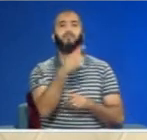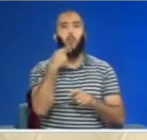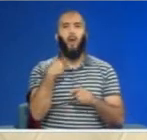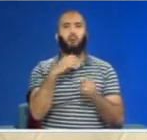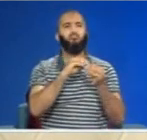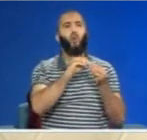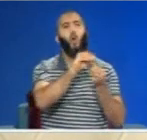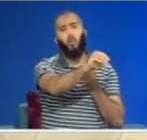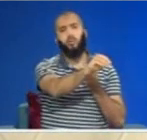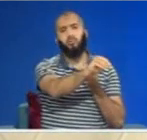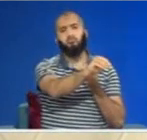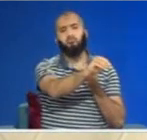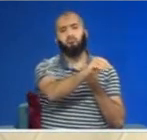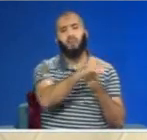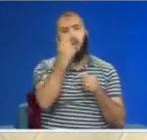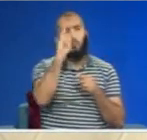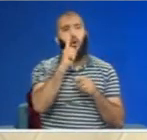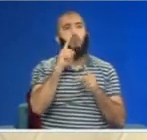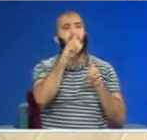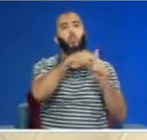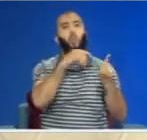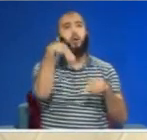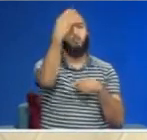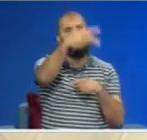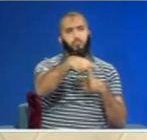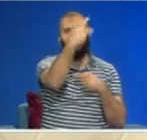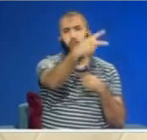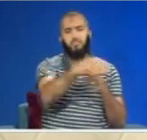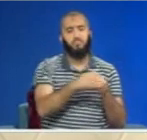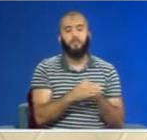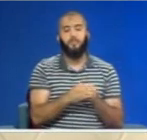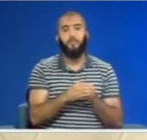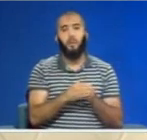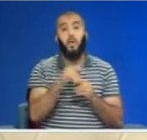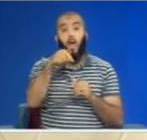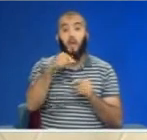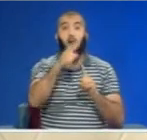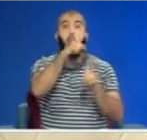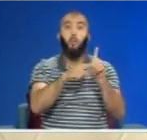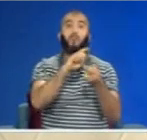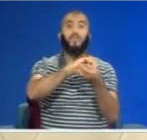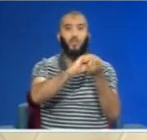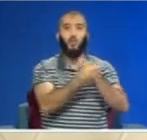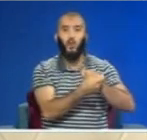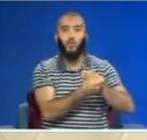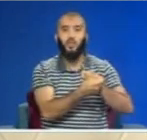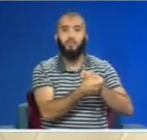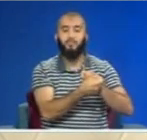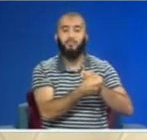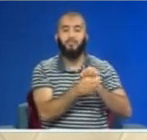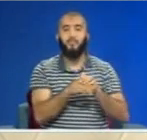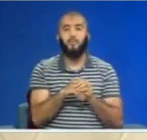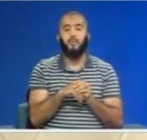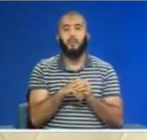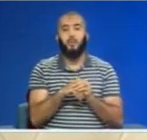نؤخره إلى الشهر القادم أو إلى شهرين القادمين، ونجعل هذا الشهر بدلا عنه في الشهر الفلاني، يعني الذي